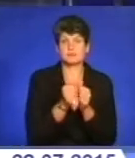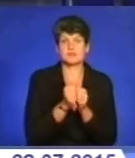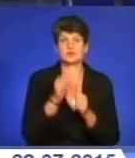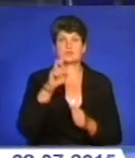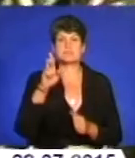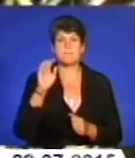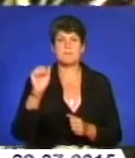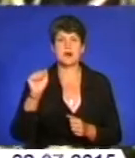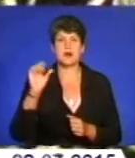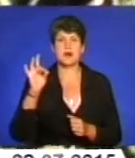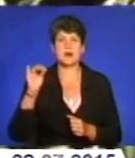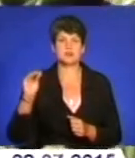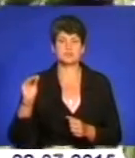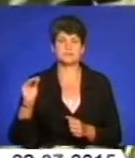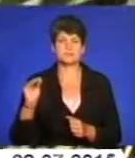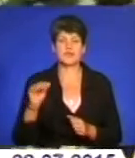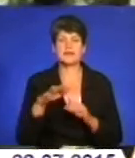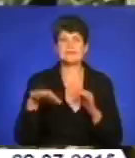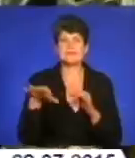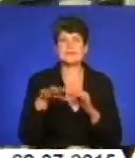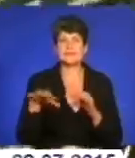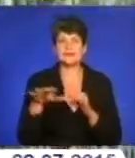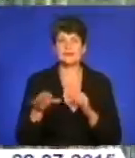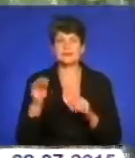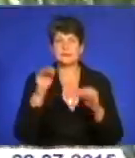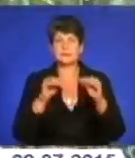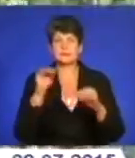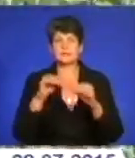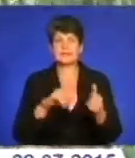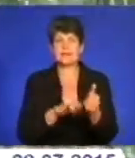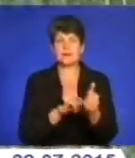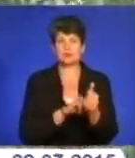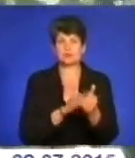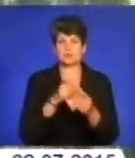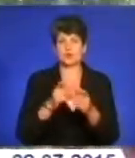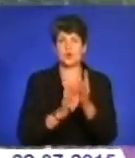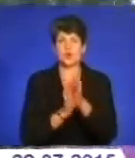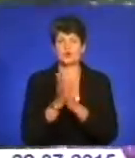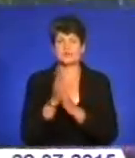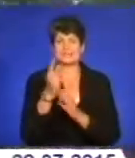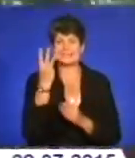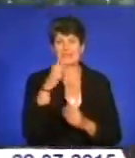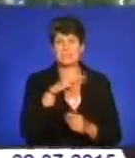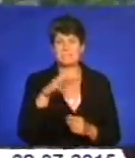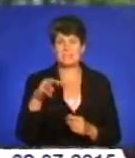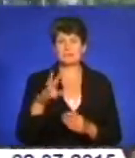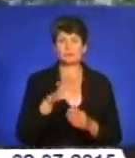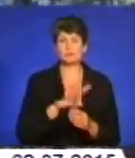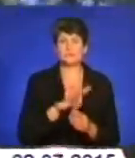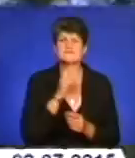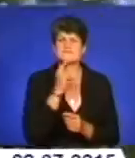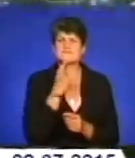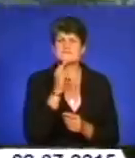баража. Ділянка з насадженнями наркомісних рослин, висота яких сягала 3 метрів, розташувалася у